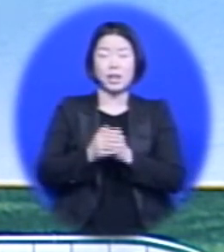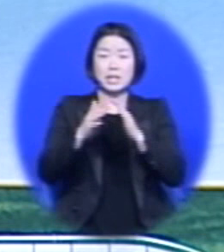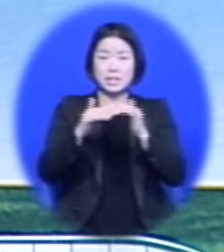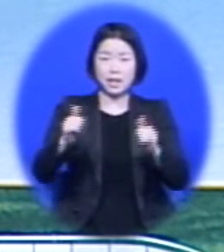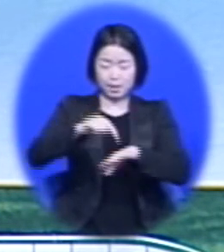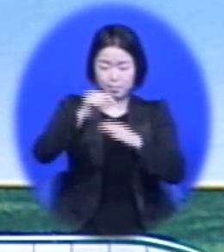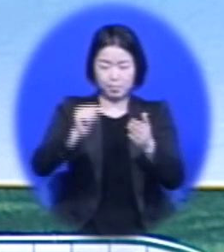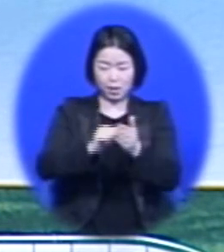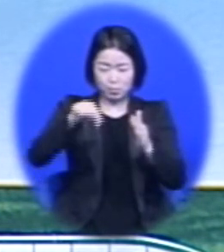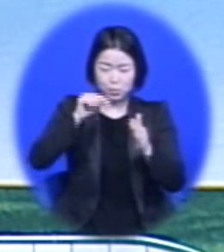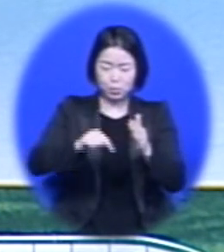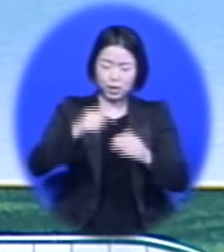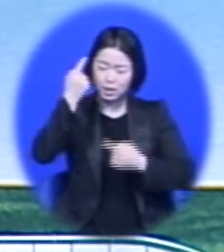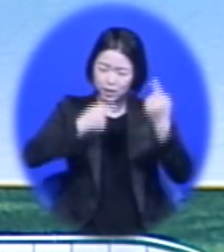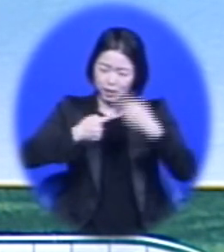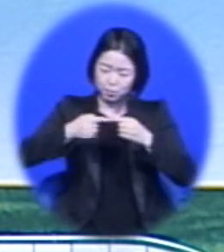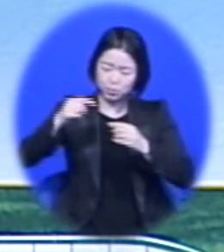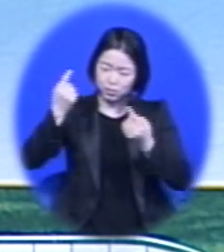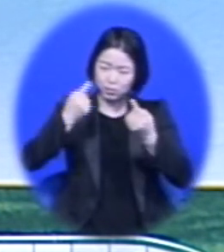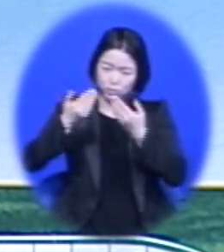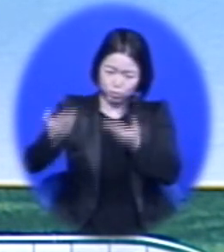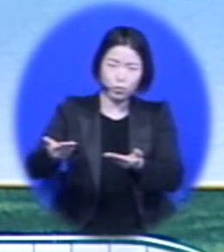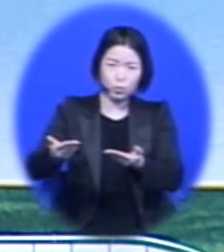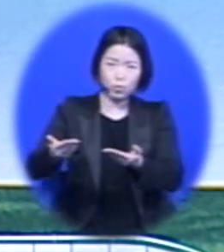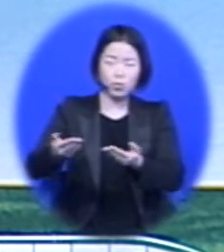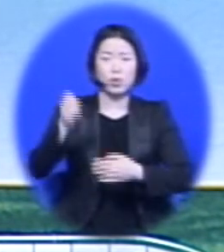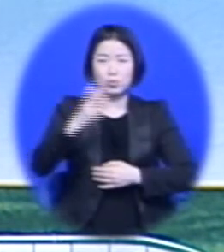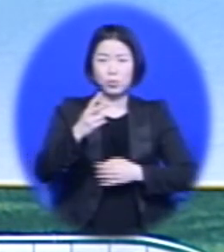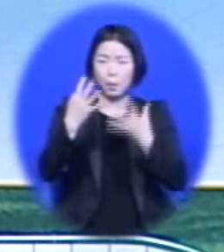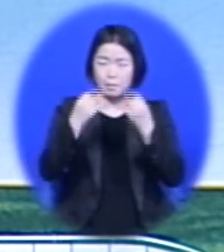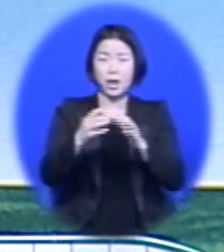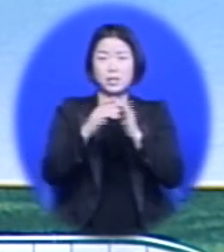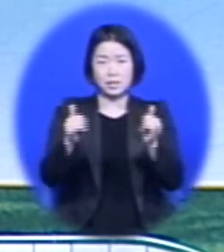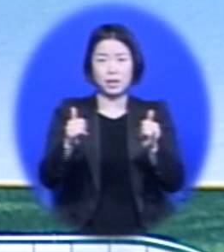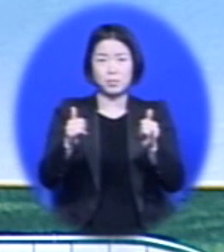사람들의 마음에 깊은 상처를 주고 다 많은 사람들이 정말